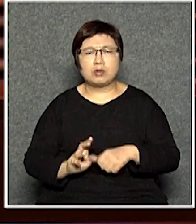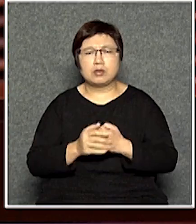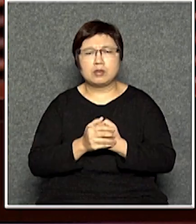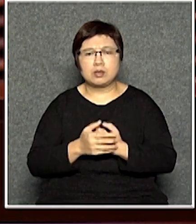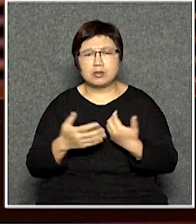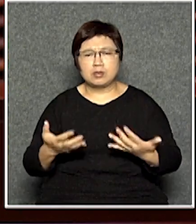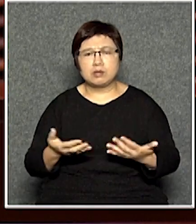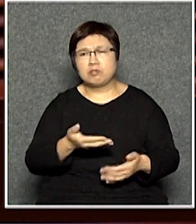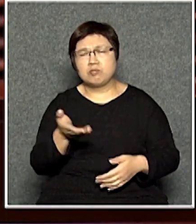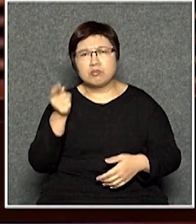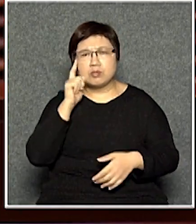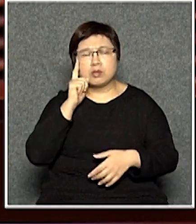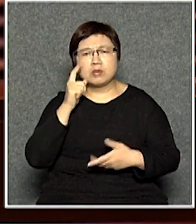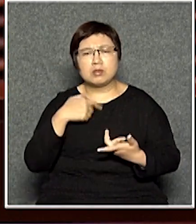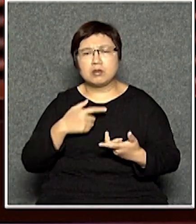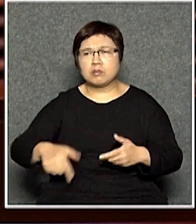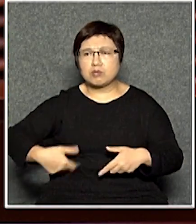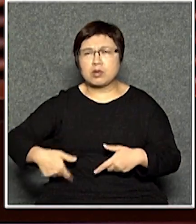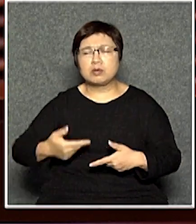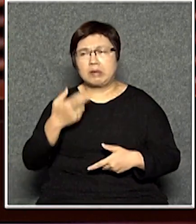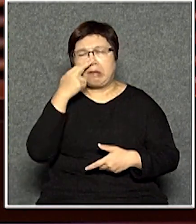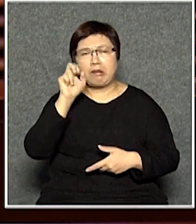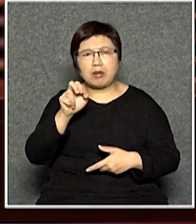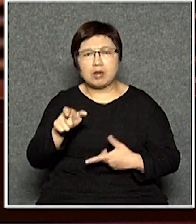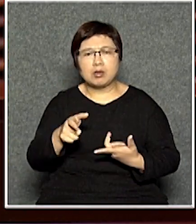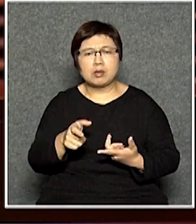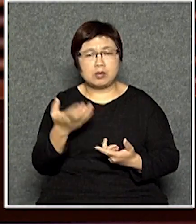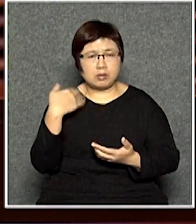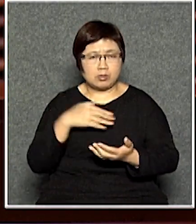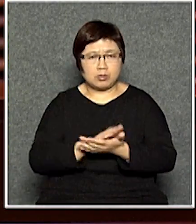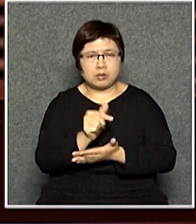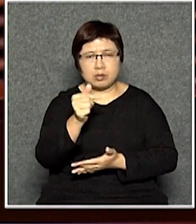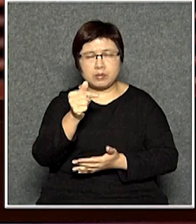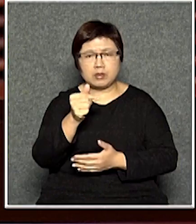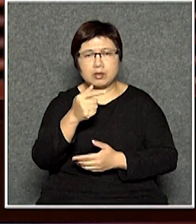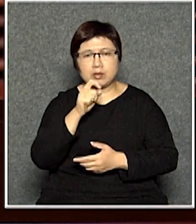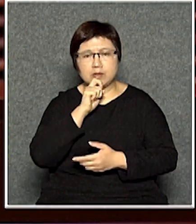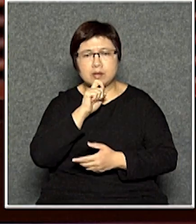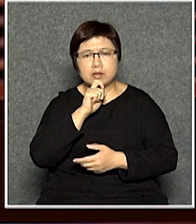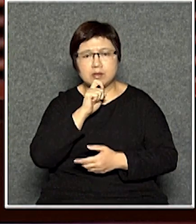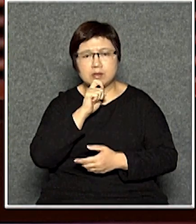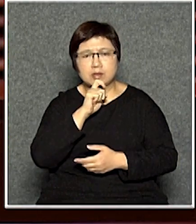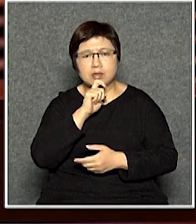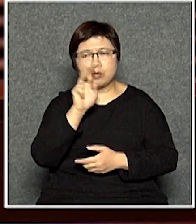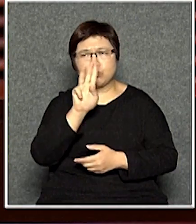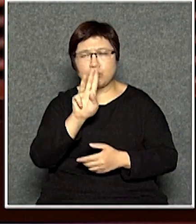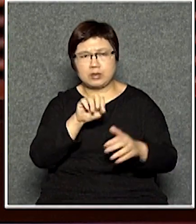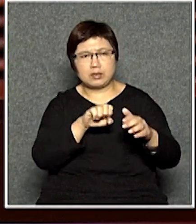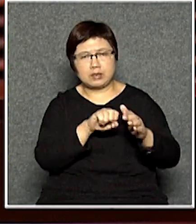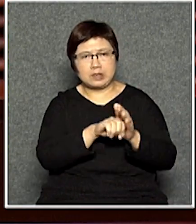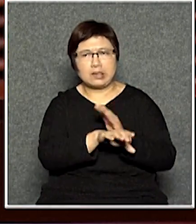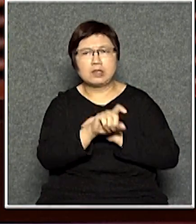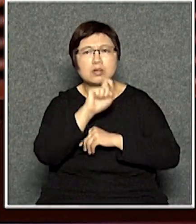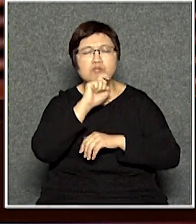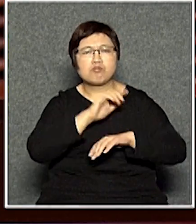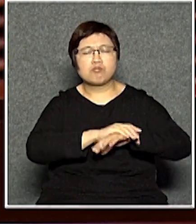現時大家都知道，我是不是都要花這麼多錢，而過去十年的經驗看得到，我們是 有水剩的，那我們又